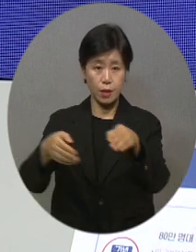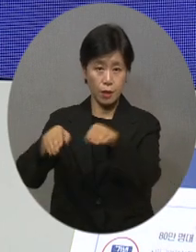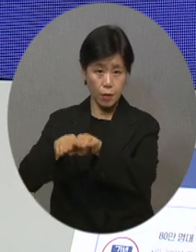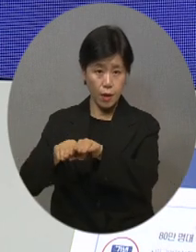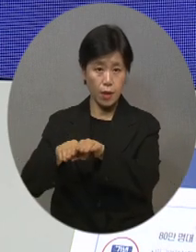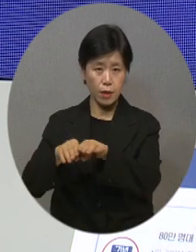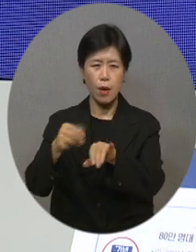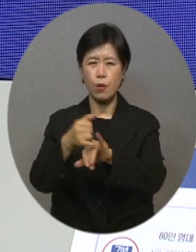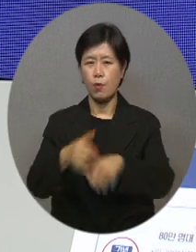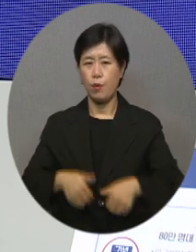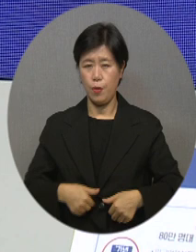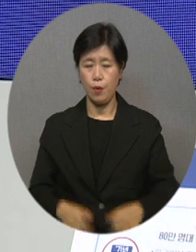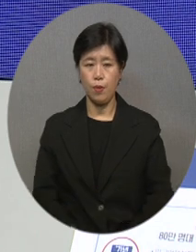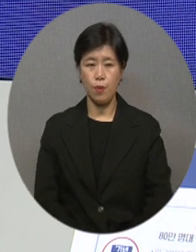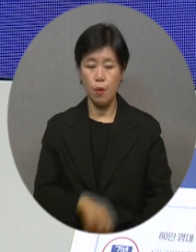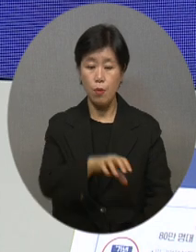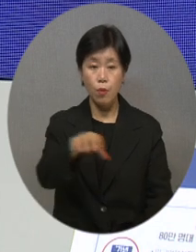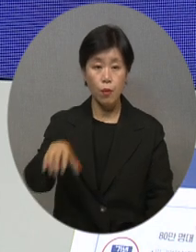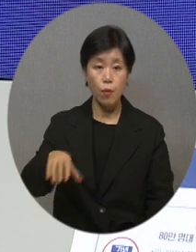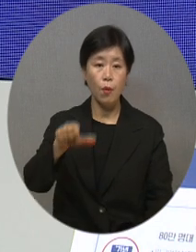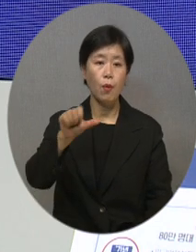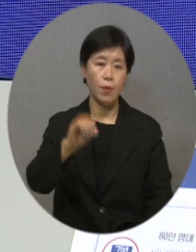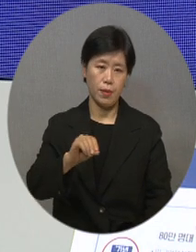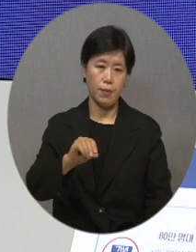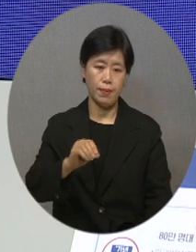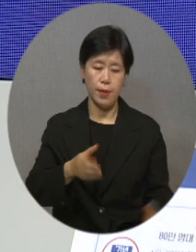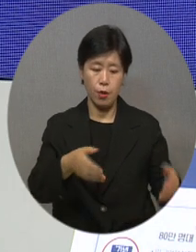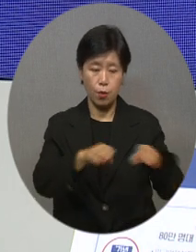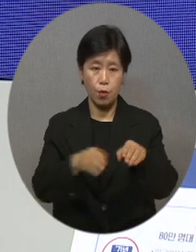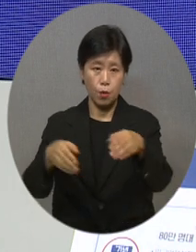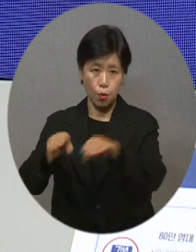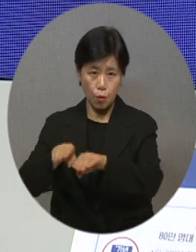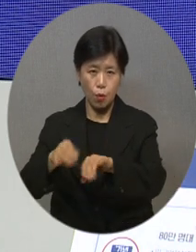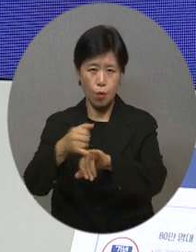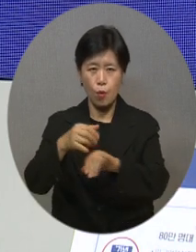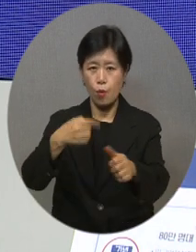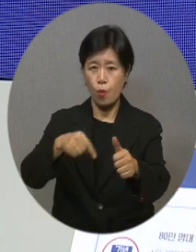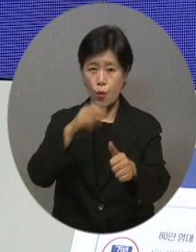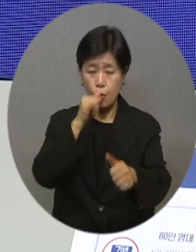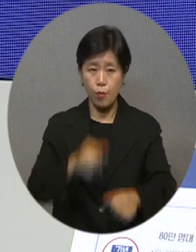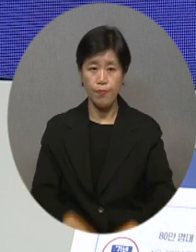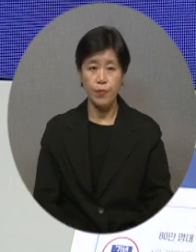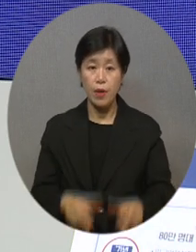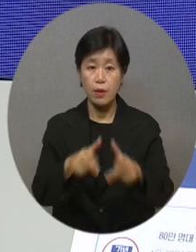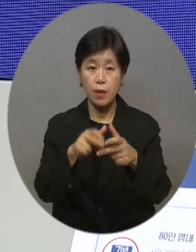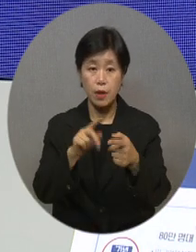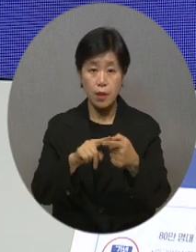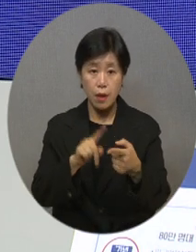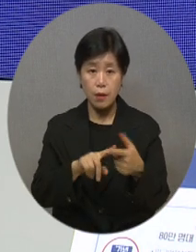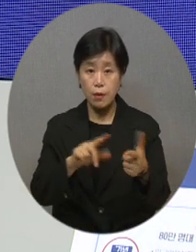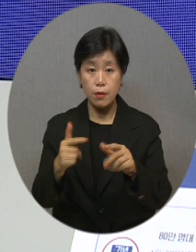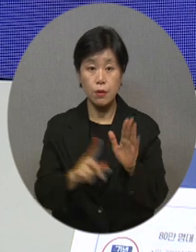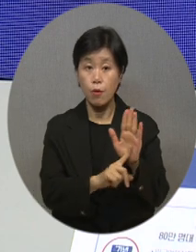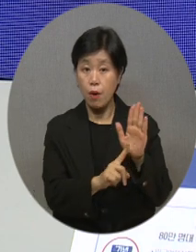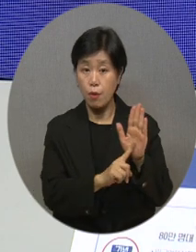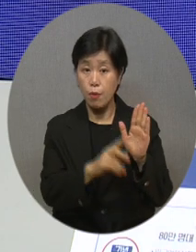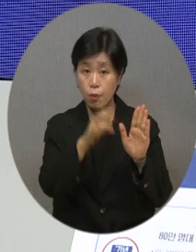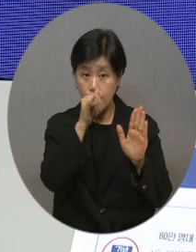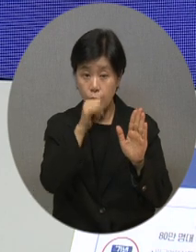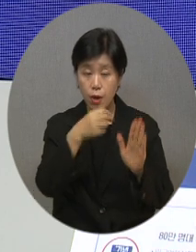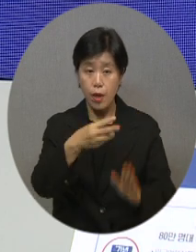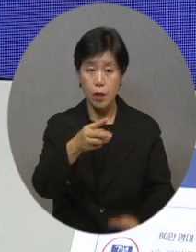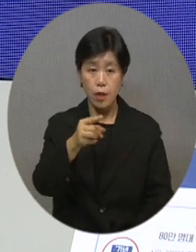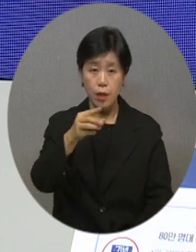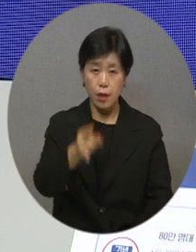한 5만 개 대상이 됩니다. 그리고 장애인에 대한 여러 가지 광고라든지 그 지금 나오고 있습니다. Let's